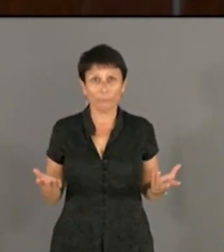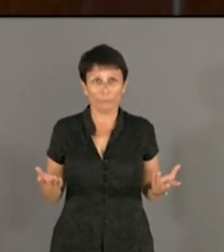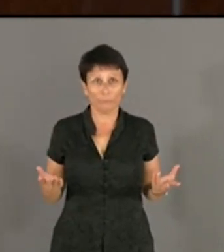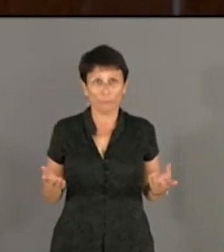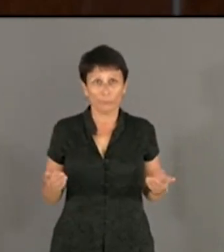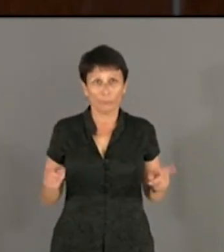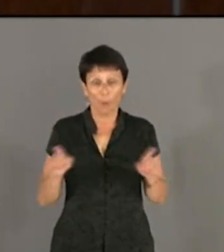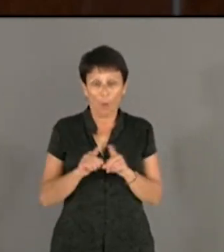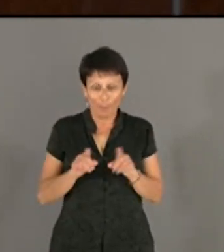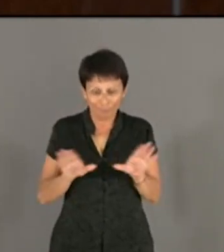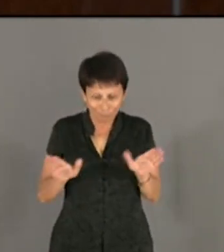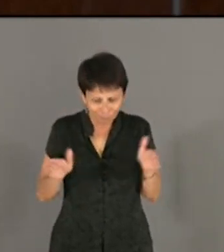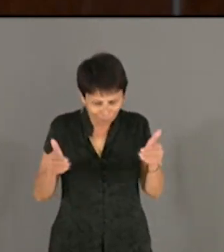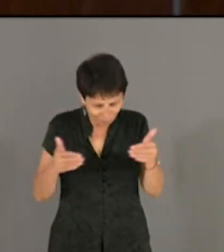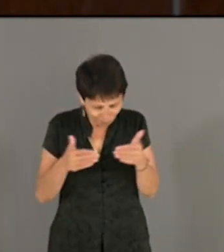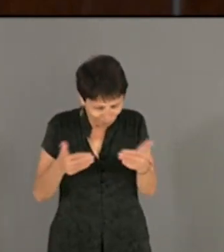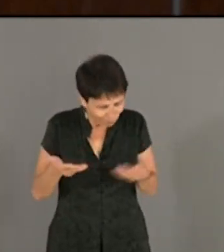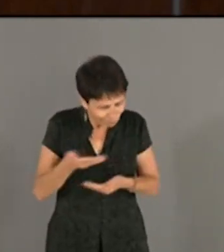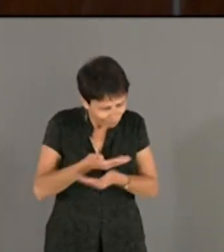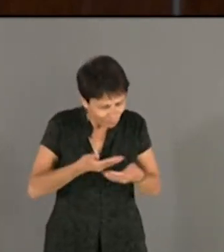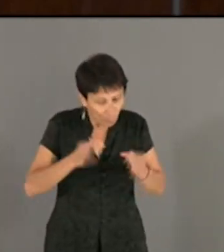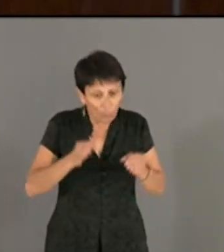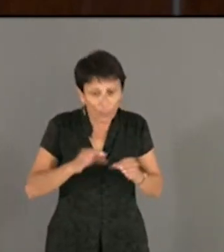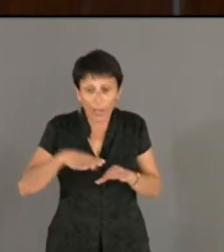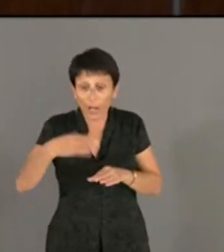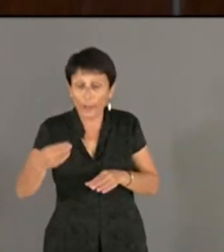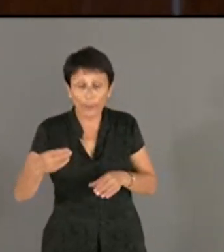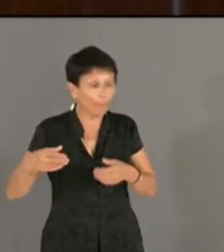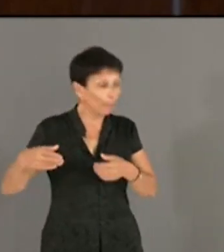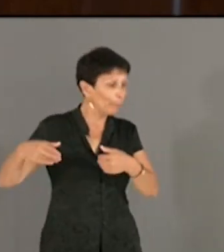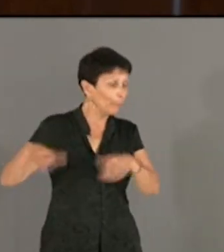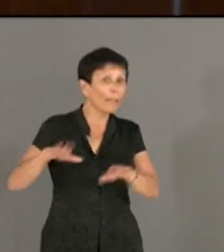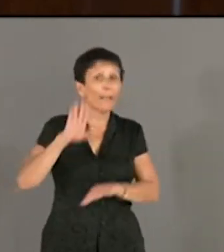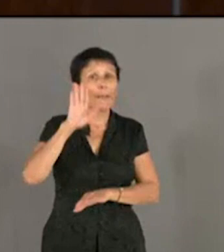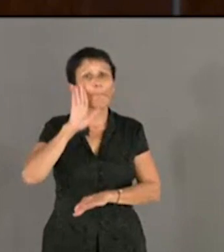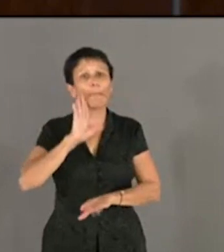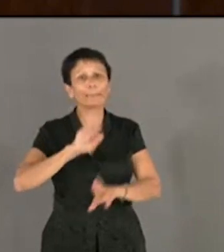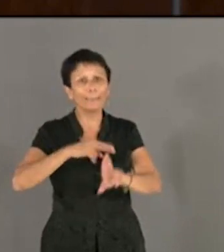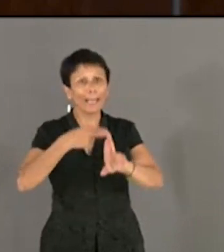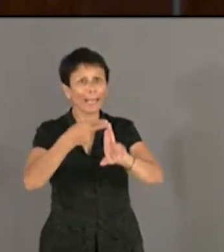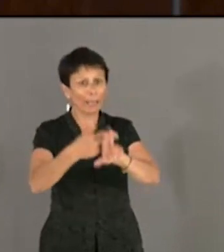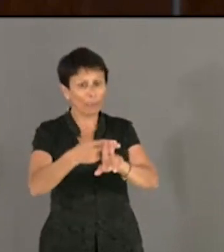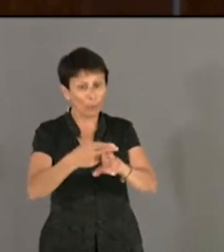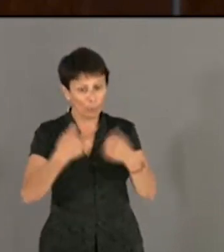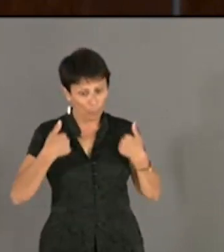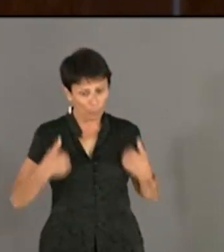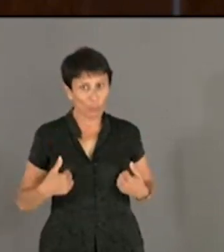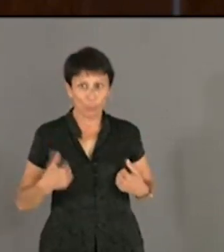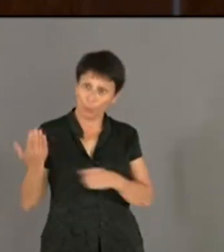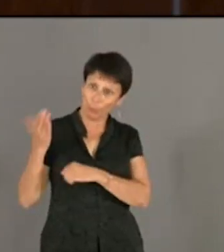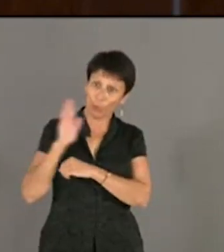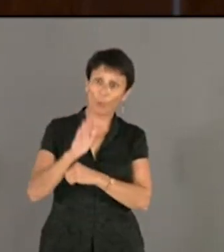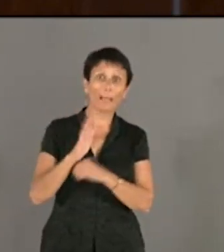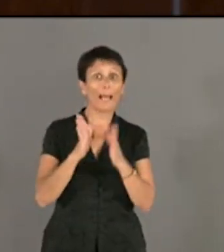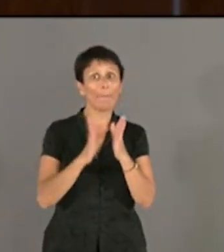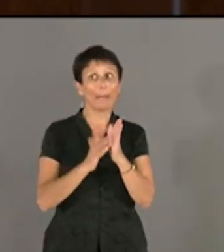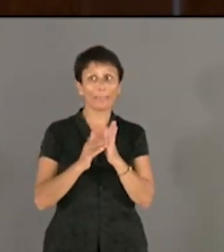dans l'entre-vous, dans l'entre-soi. Merci de répondre. Lorsque vous nous répondez, vous répondez aux Marseillais. Nous portons simplement